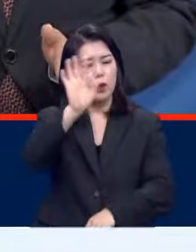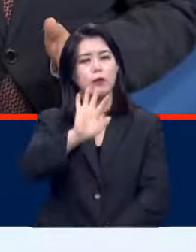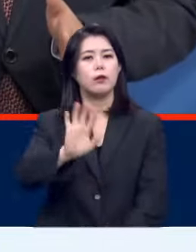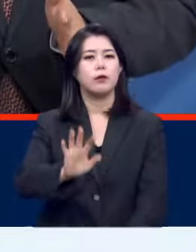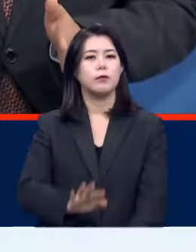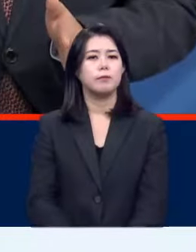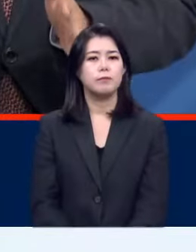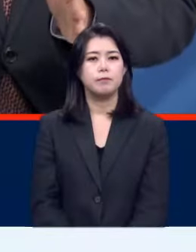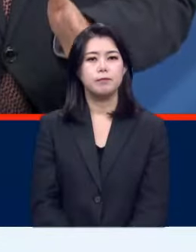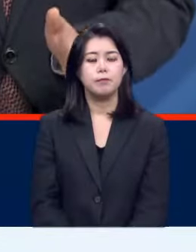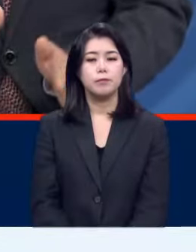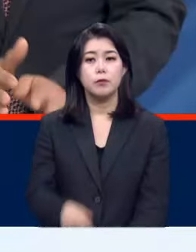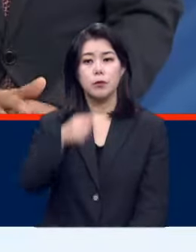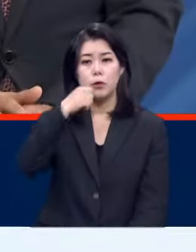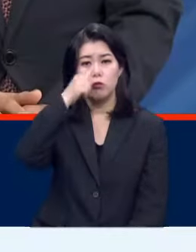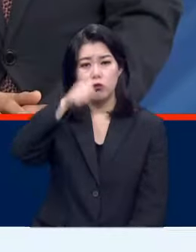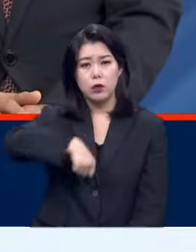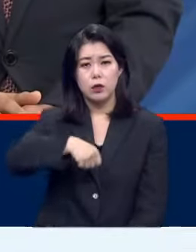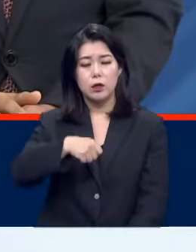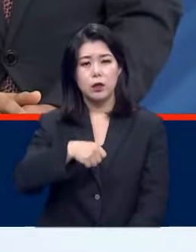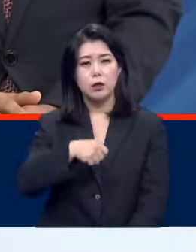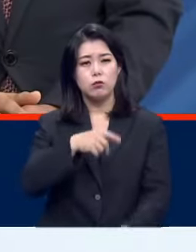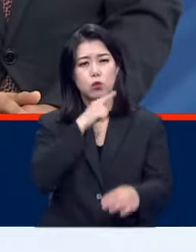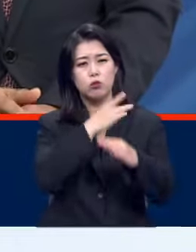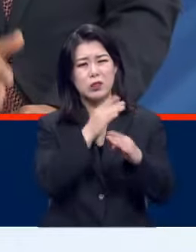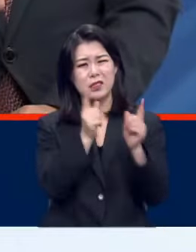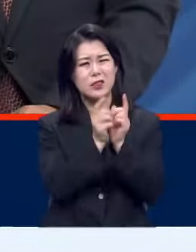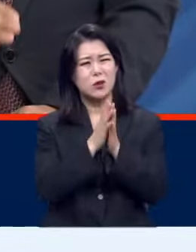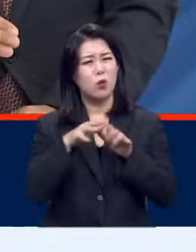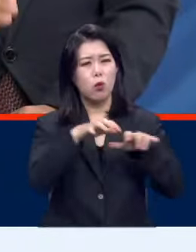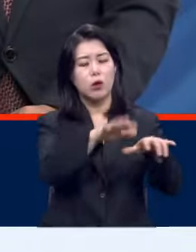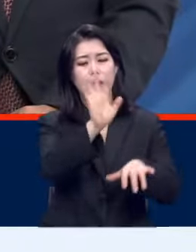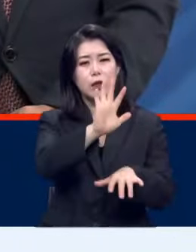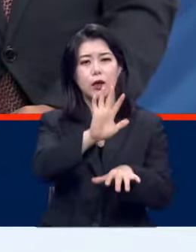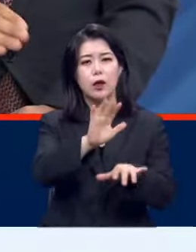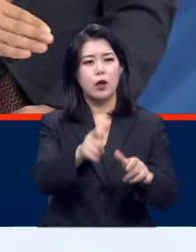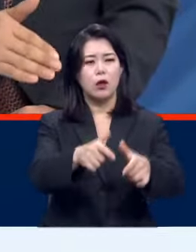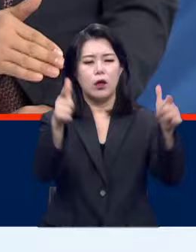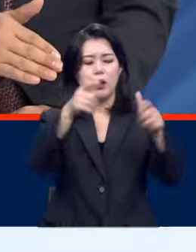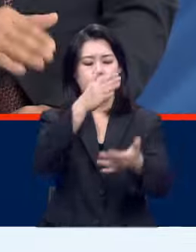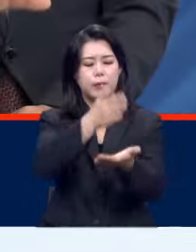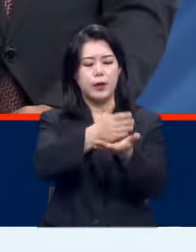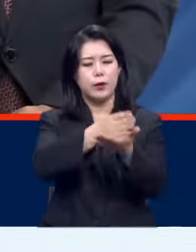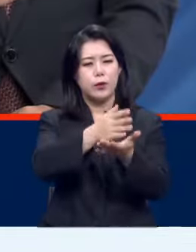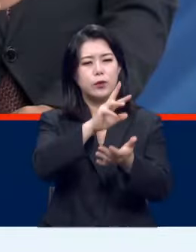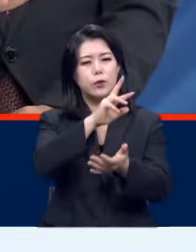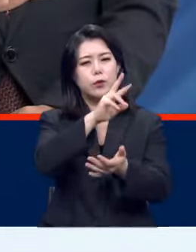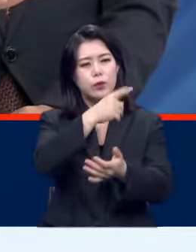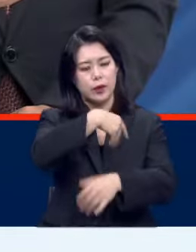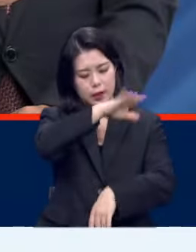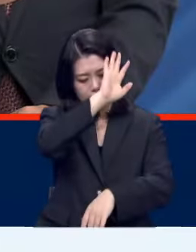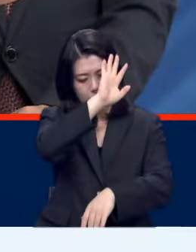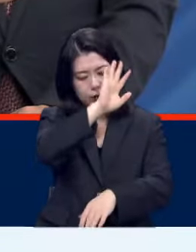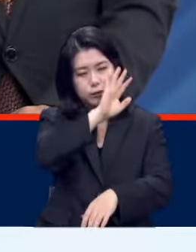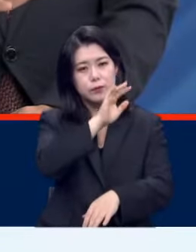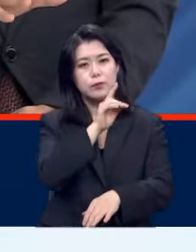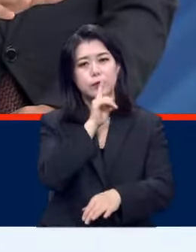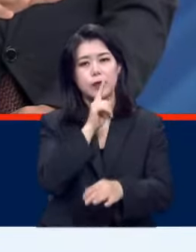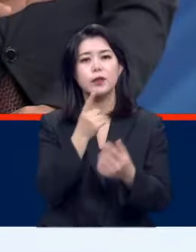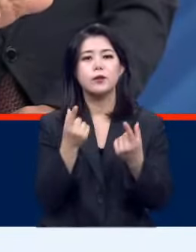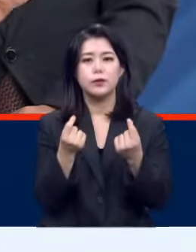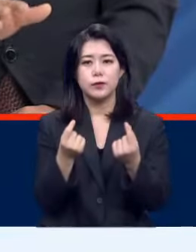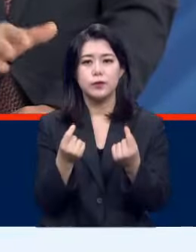아니잖아요 미국이 직접 북한을 공격하는 건 아닌데 전하지 말고 돌아가라고 하는 얘기를 지금 외교적인 수준에서는 지금 가장